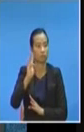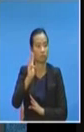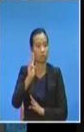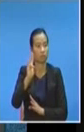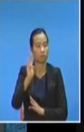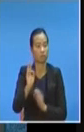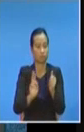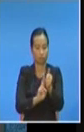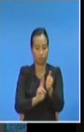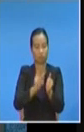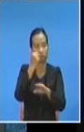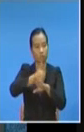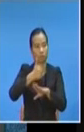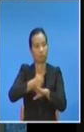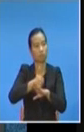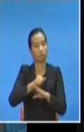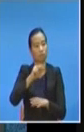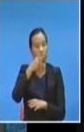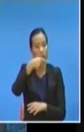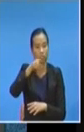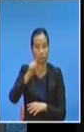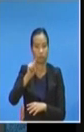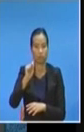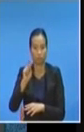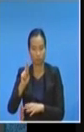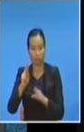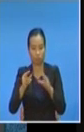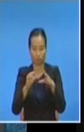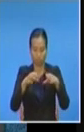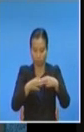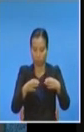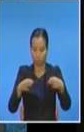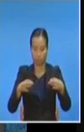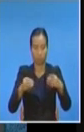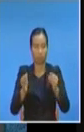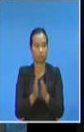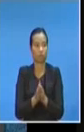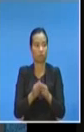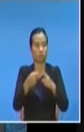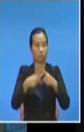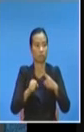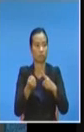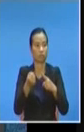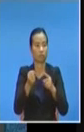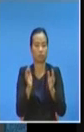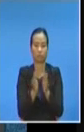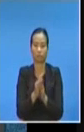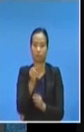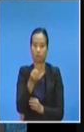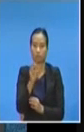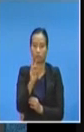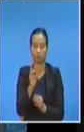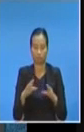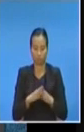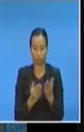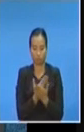านมีผู้การอีก8ท่านนะครับก็จะรวมเป็น16คนก็จะรูปเหมือนกับการมาร่วมกันพิจารณ